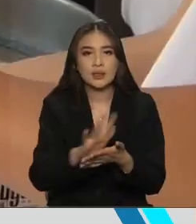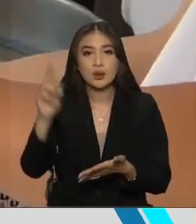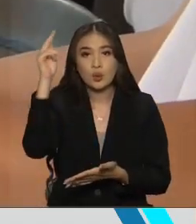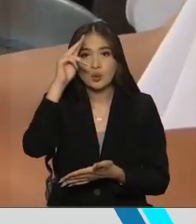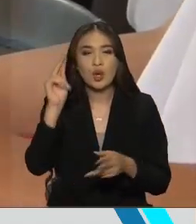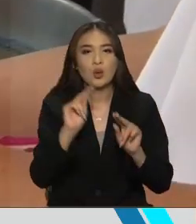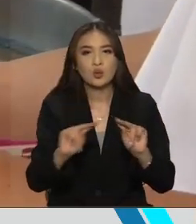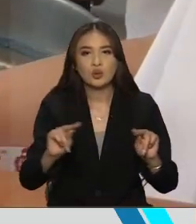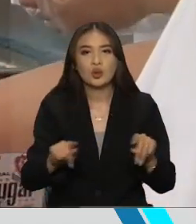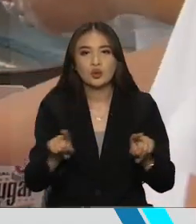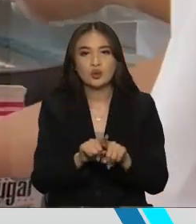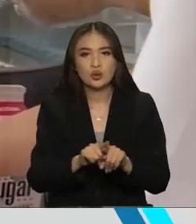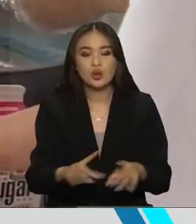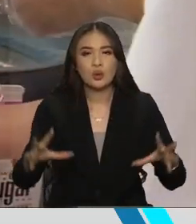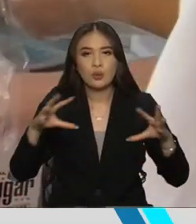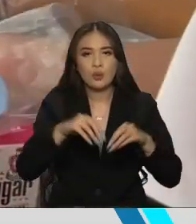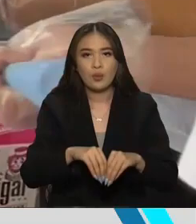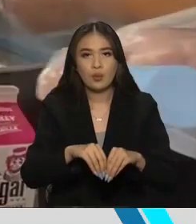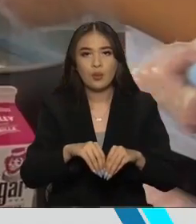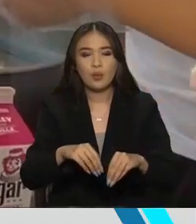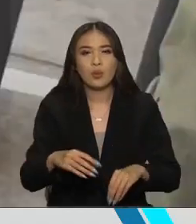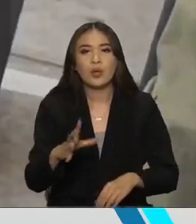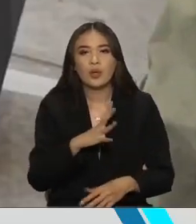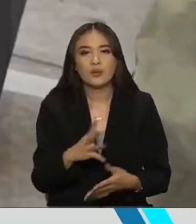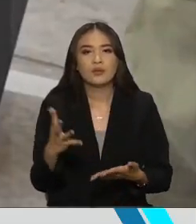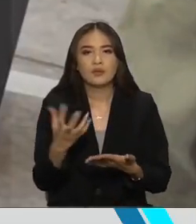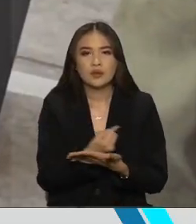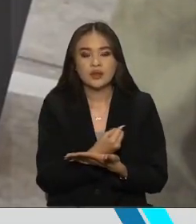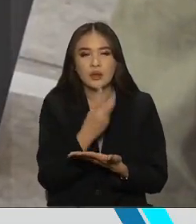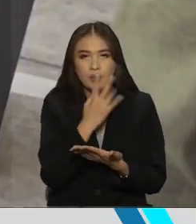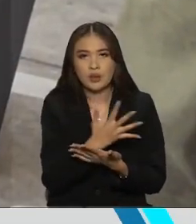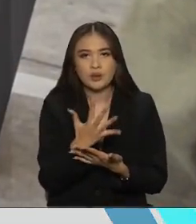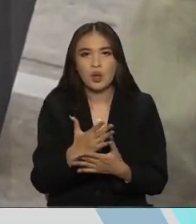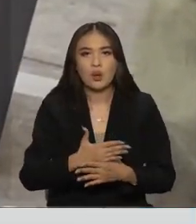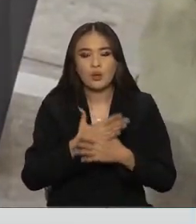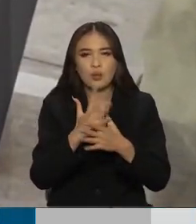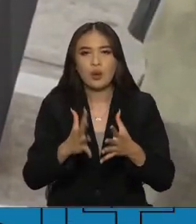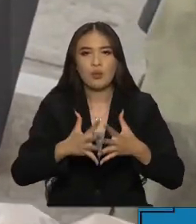ұстаздар мен ұйымдастырушы жұмыстарын мойнын алған еріктілердің көмегі орасан.